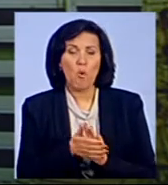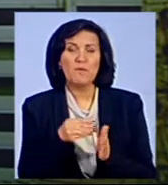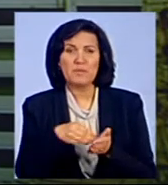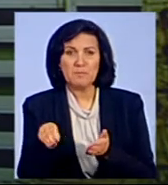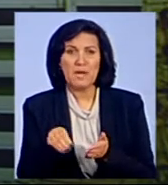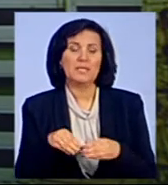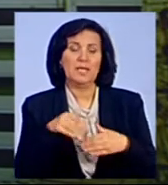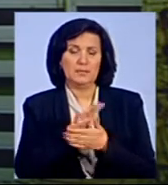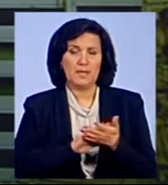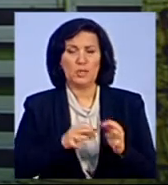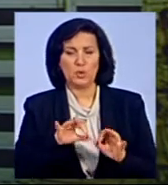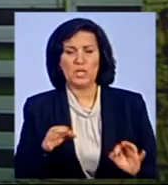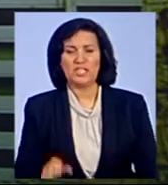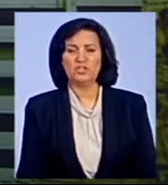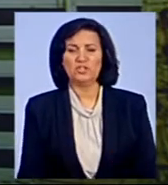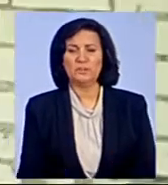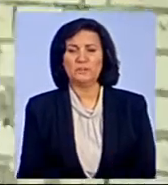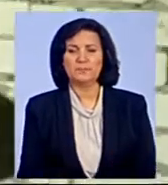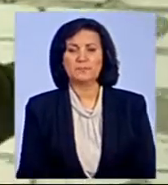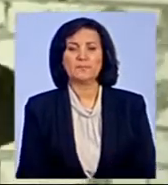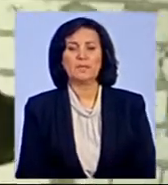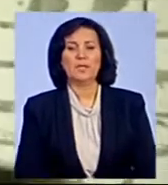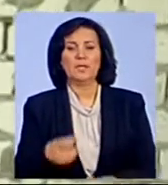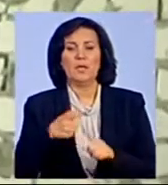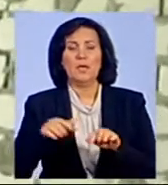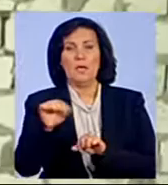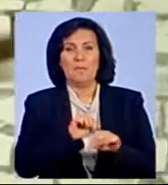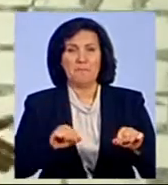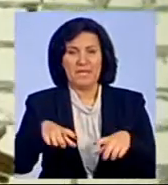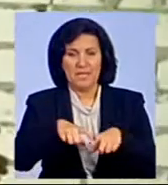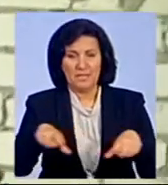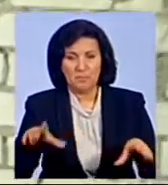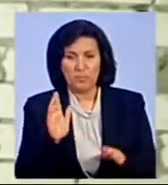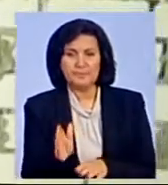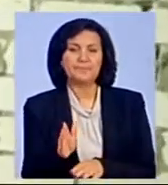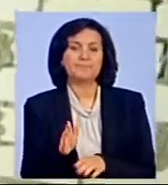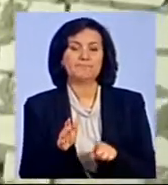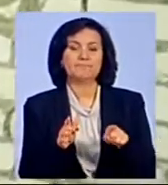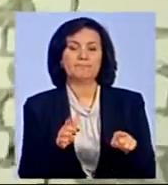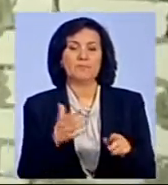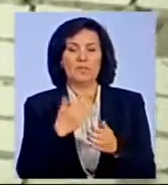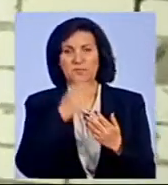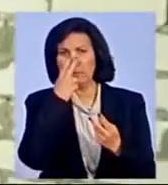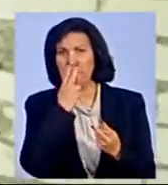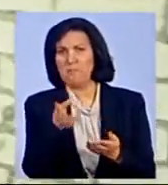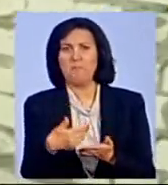придбання – далі докладніше. Миюча поверхня, тут вже я